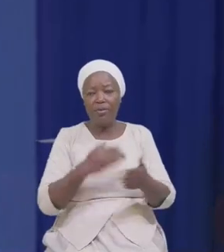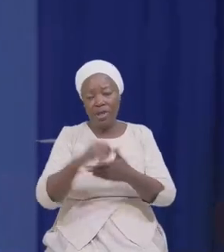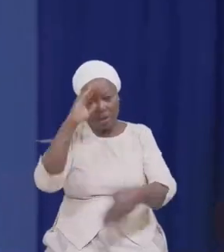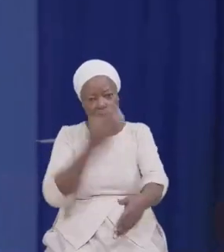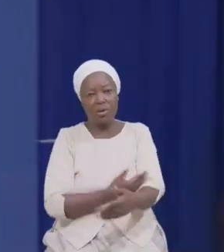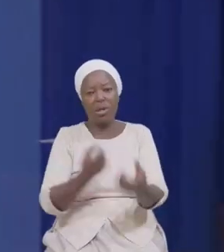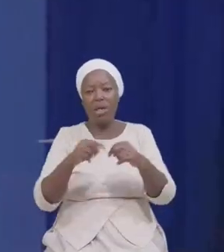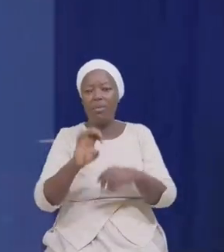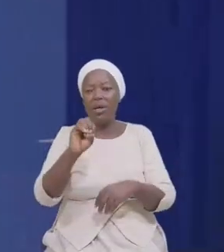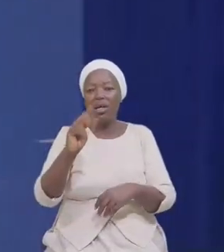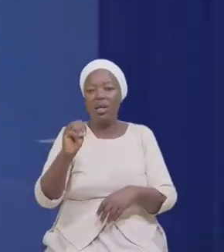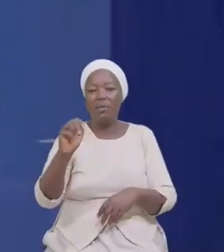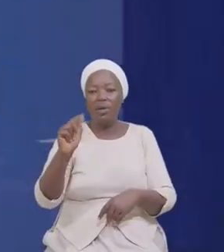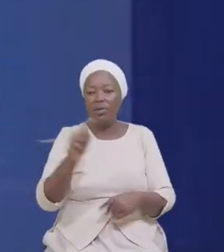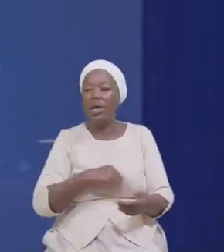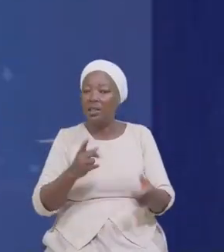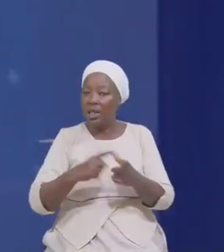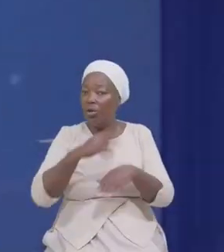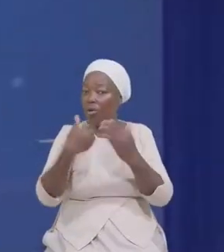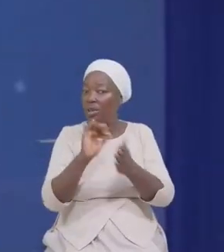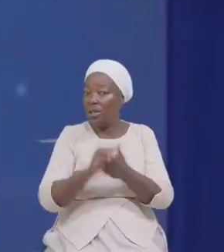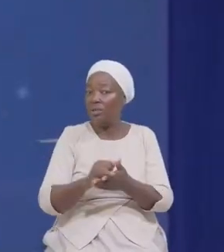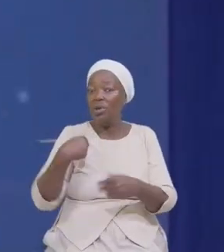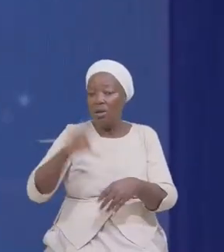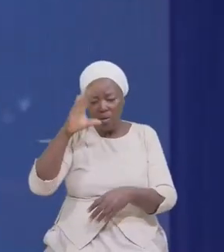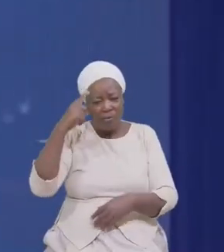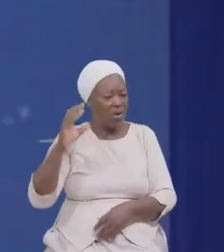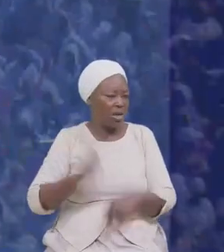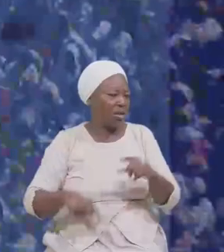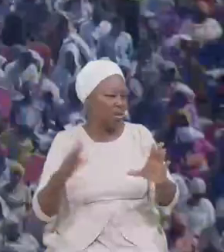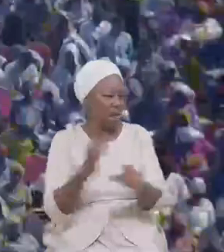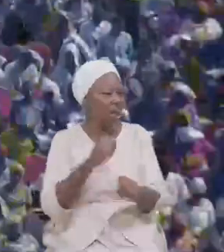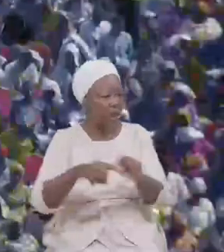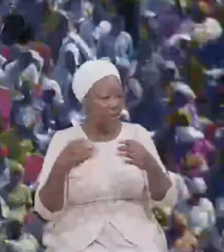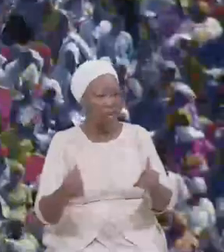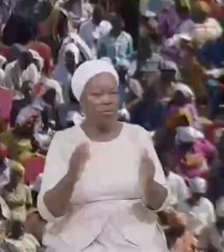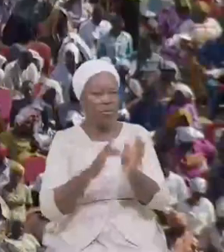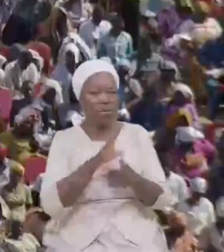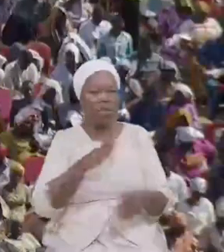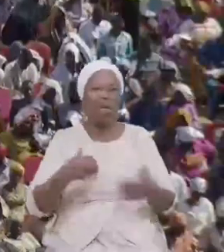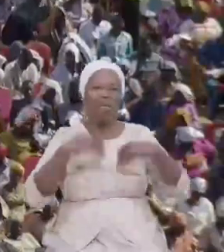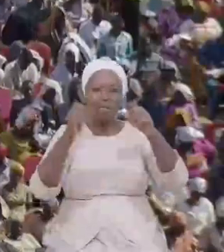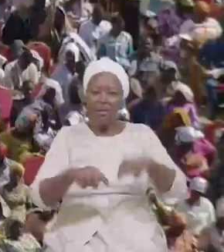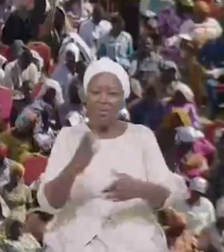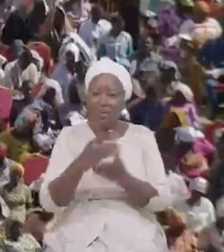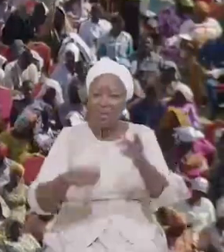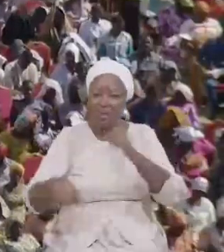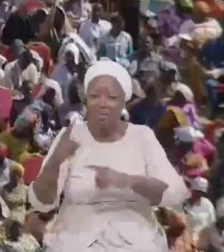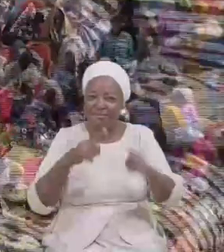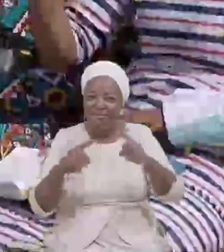que Matthieu anticipait, on ne pouvait pas avoir ça, mais maintenant Christ est venu. Quelqu'un là-bas, je dis, Christ est